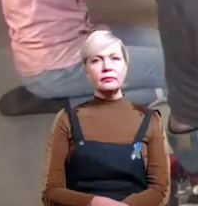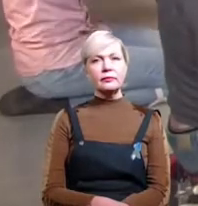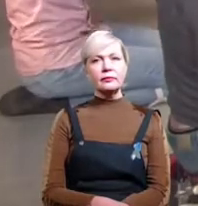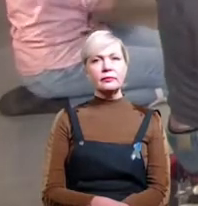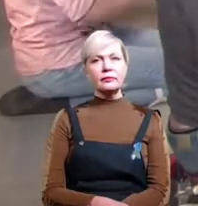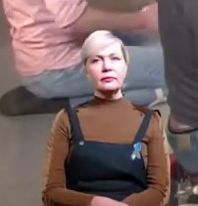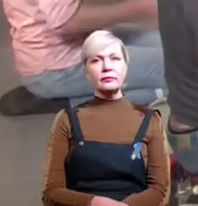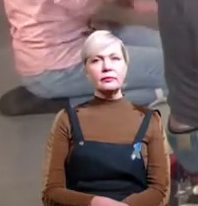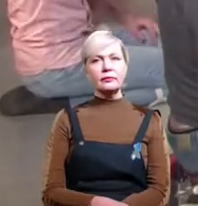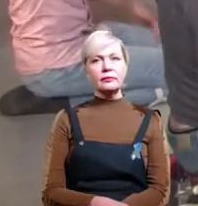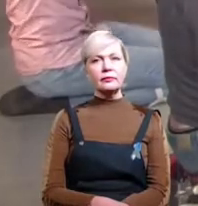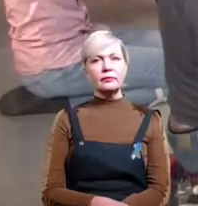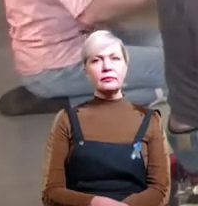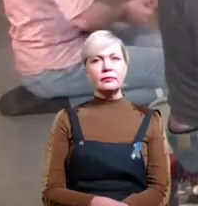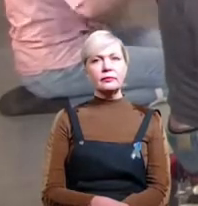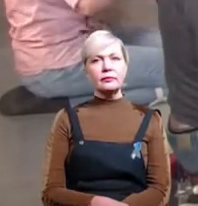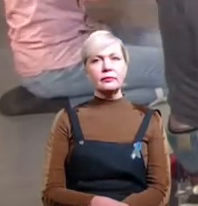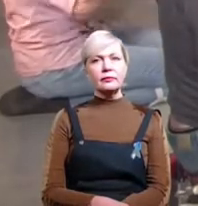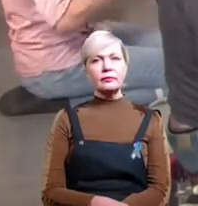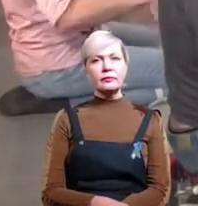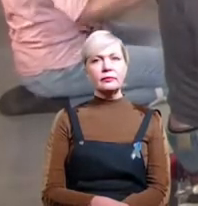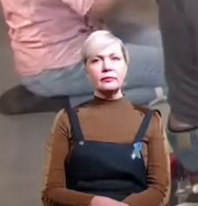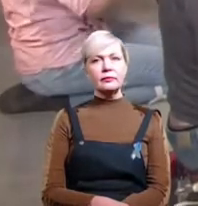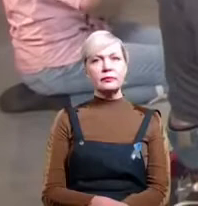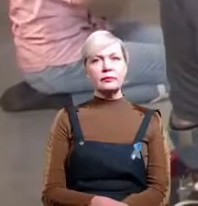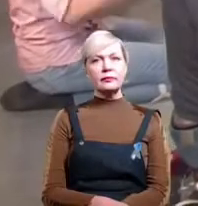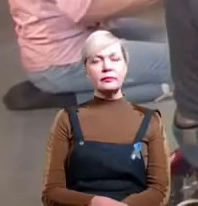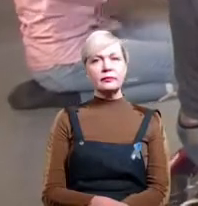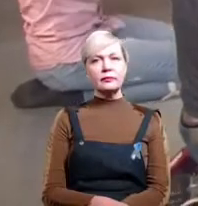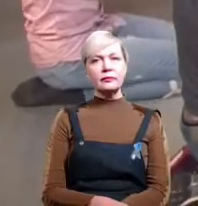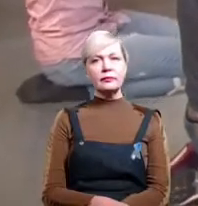серцем. Кожна мрія світла, як